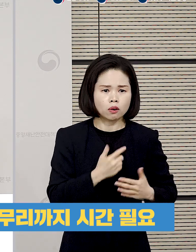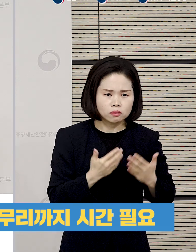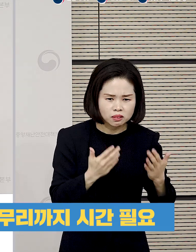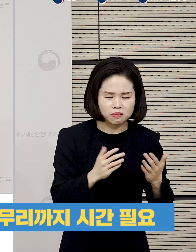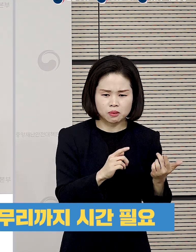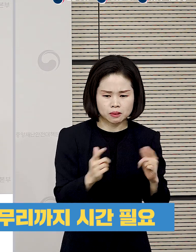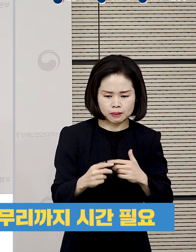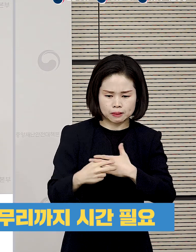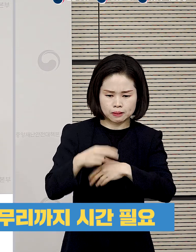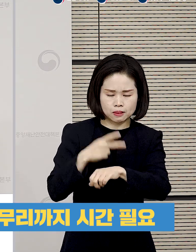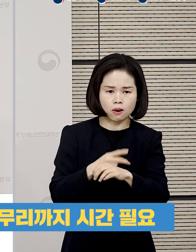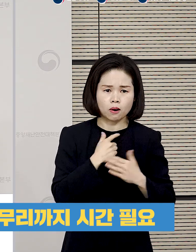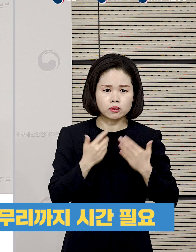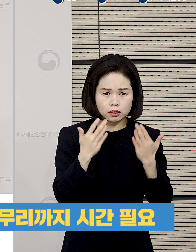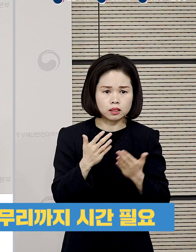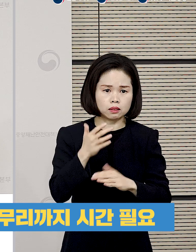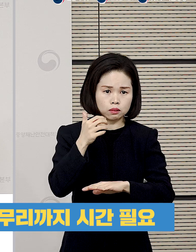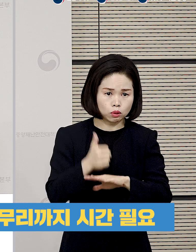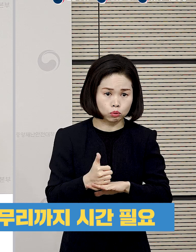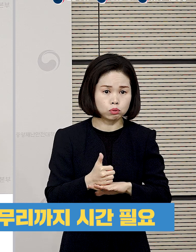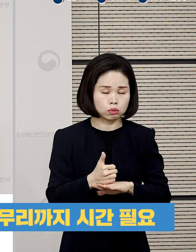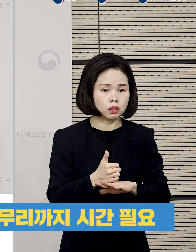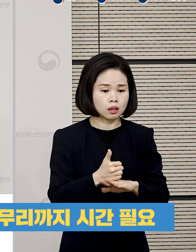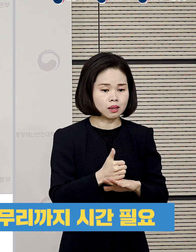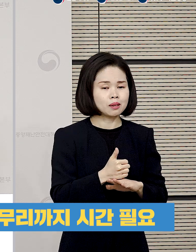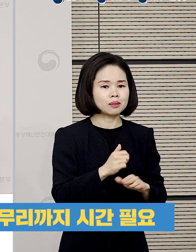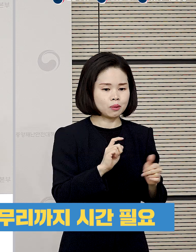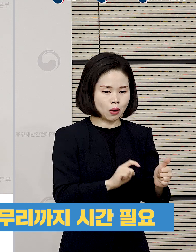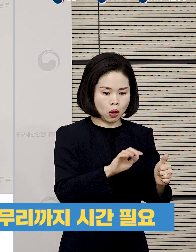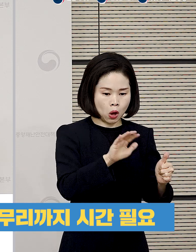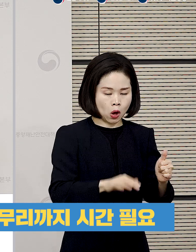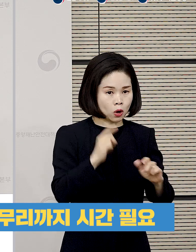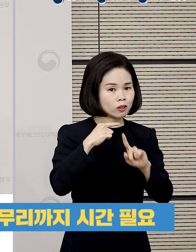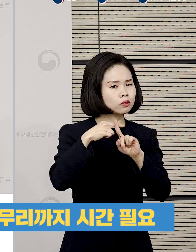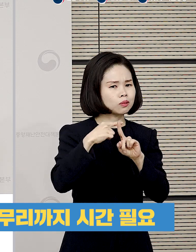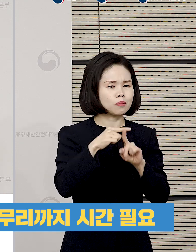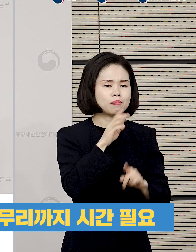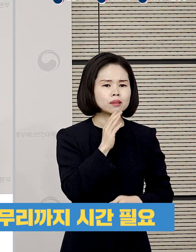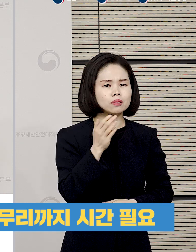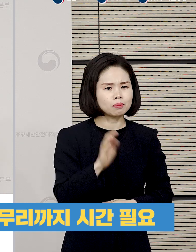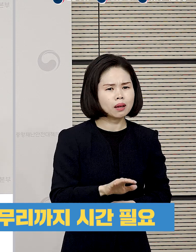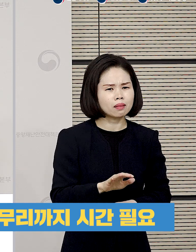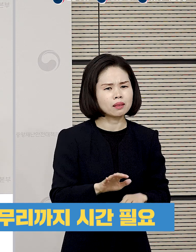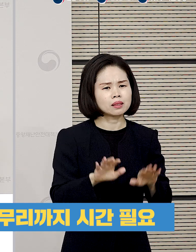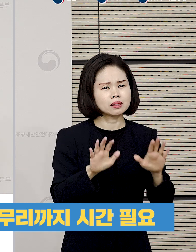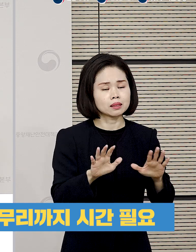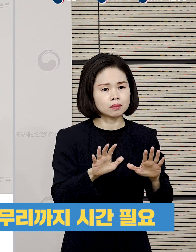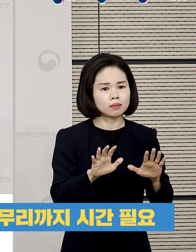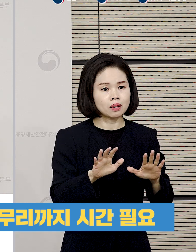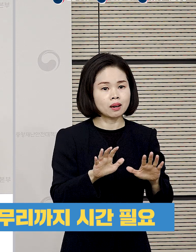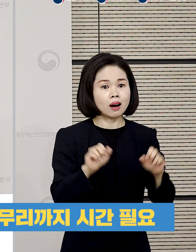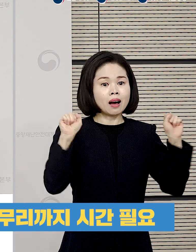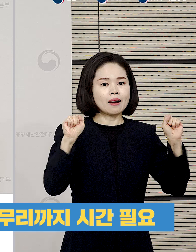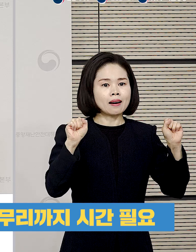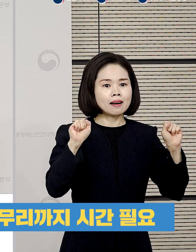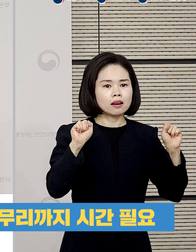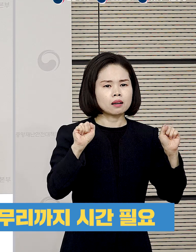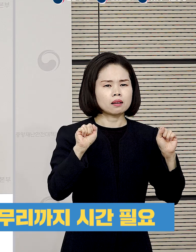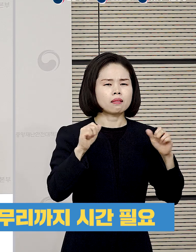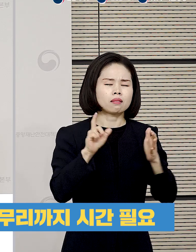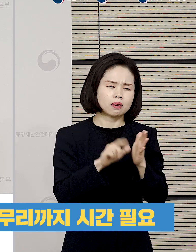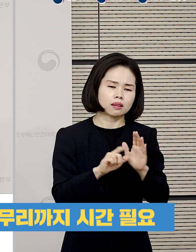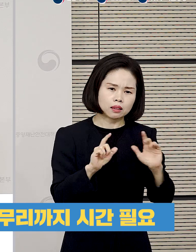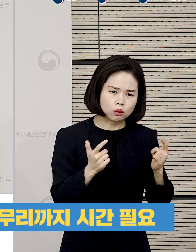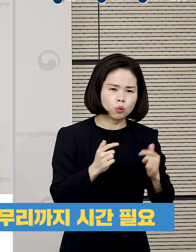의료진들의 그 노고를 통해서 이루어낸 성과지만 아직까지는 마무리되고 이 싸움을 마치는